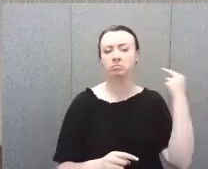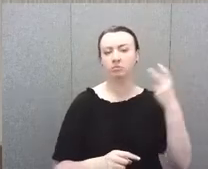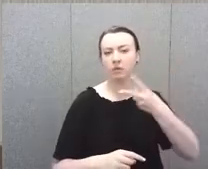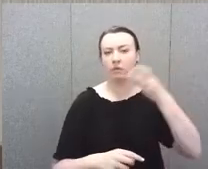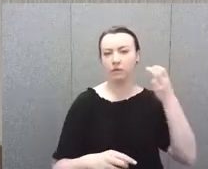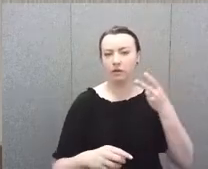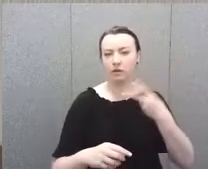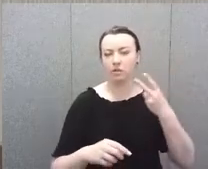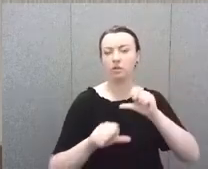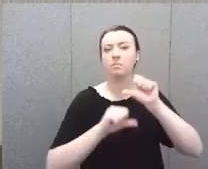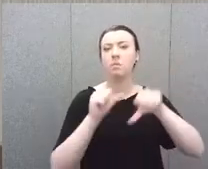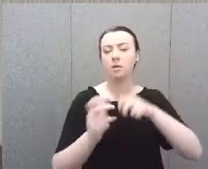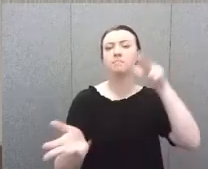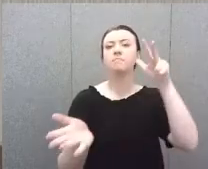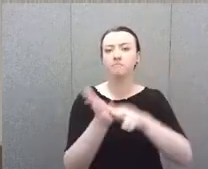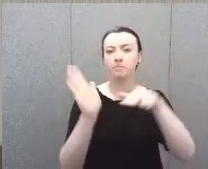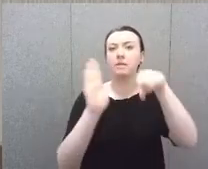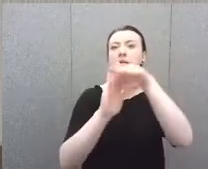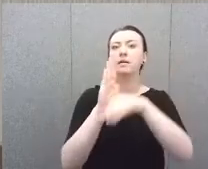это